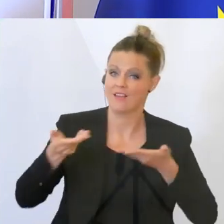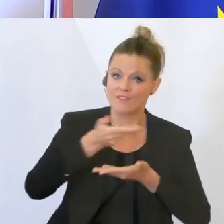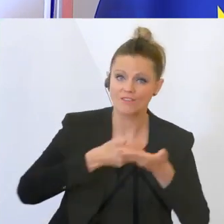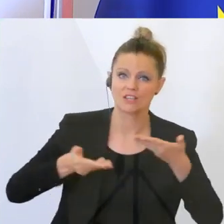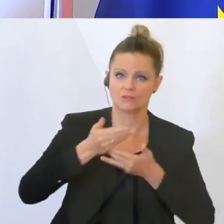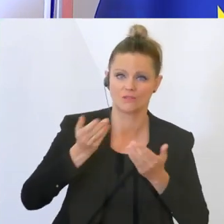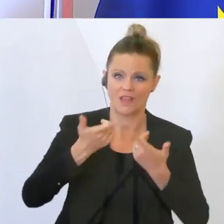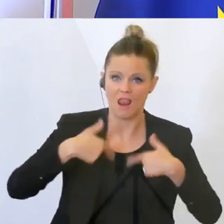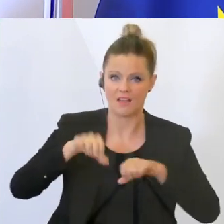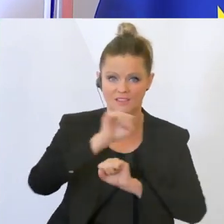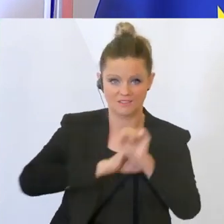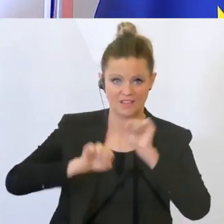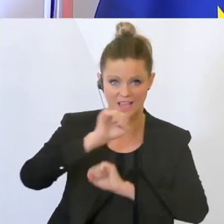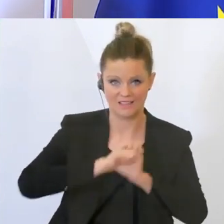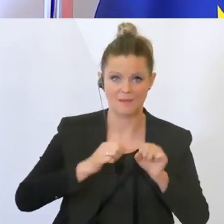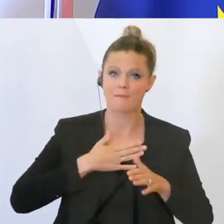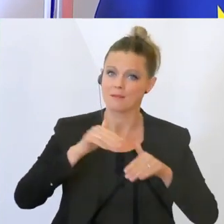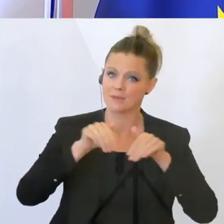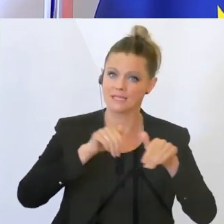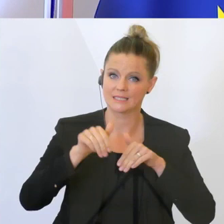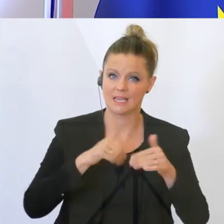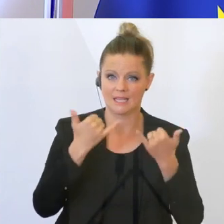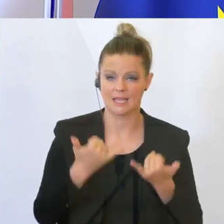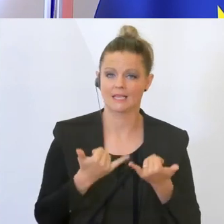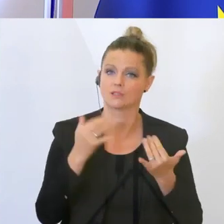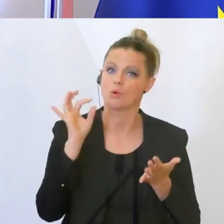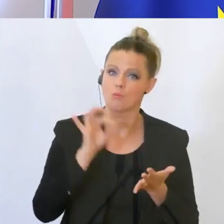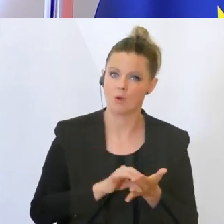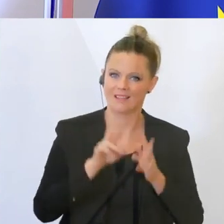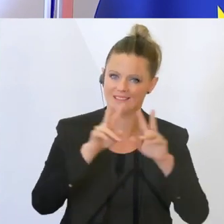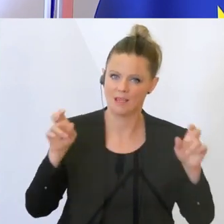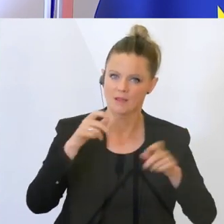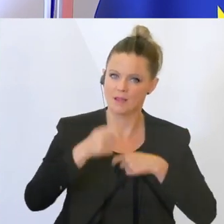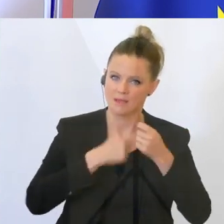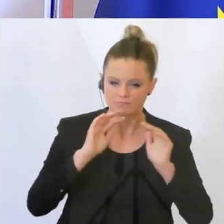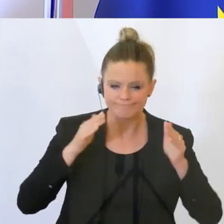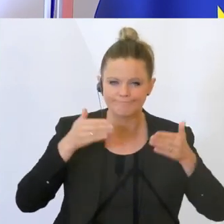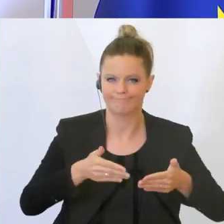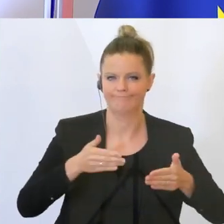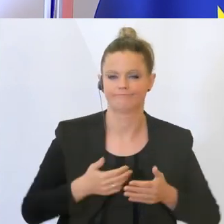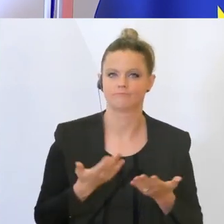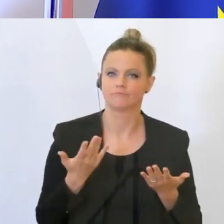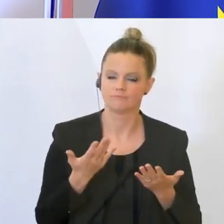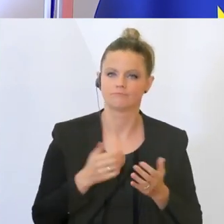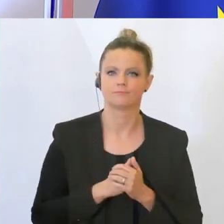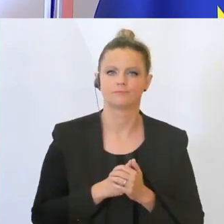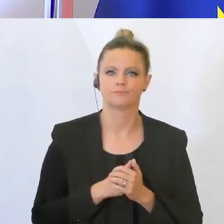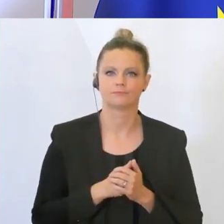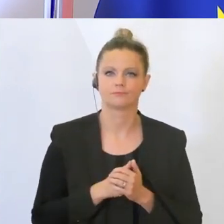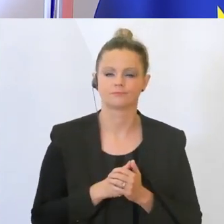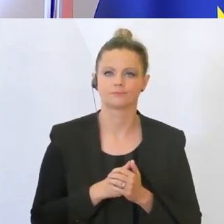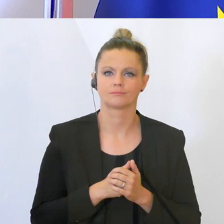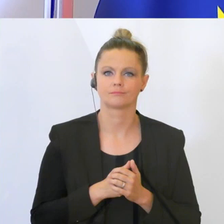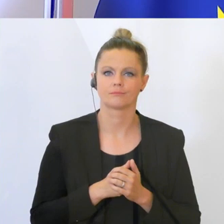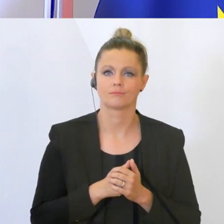wirtschaftlichen Landesverteidigung setzt sich mein Ministerium daher für folgende Themen intensiv ein und auseinander